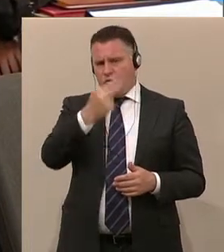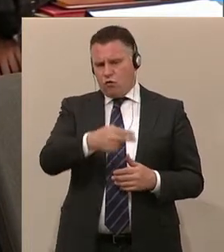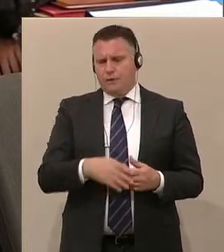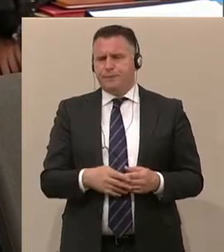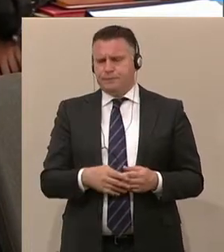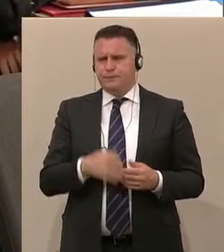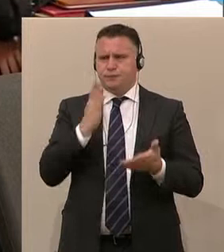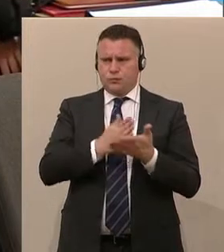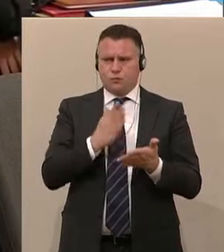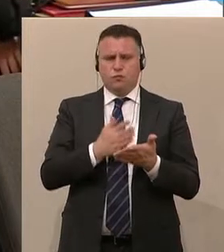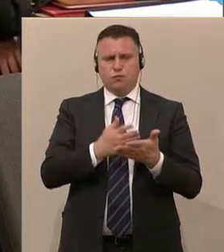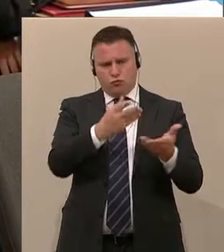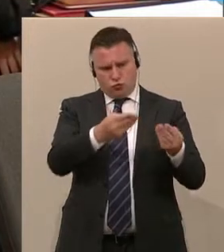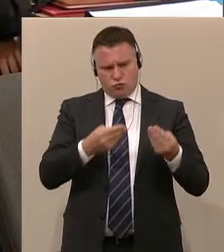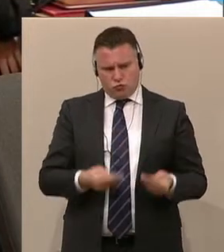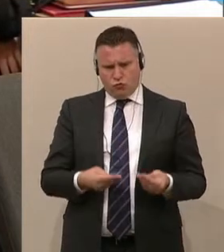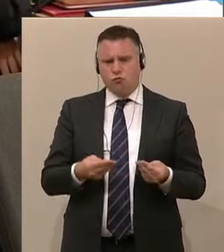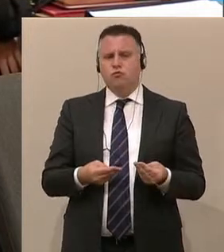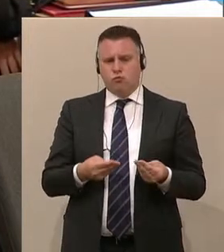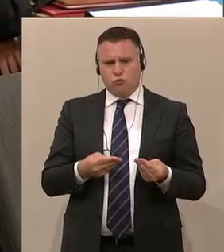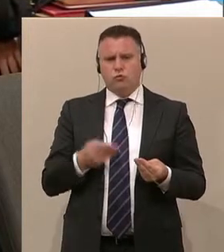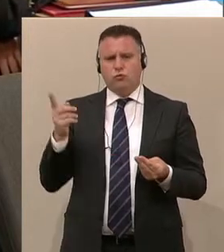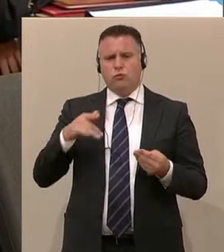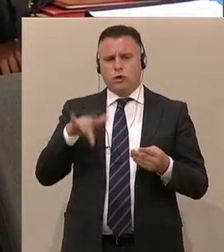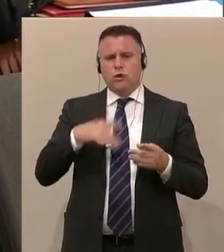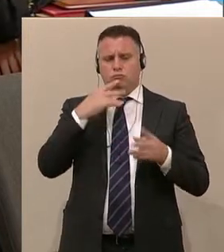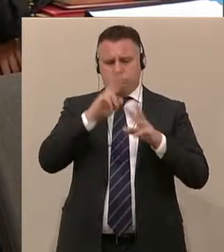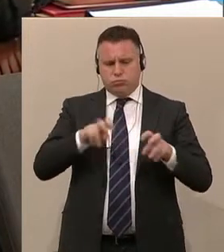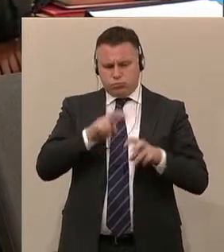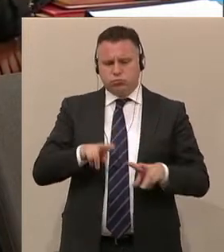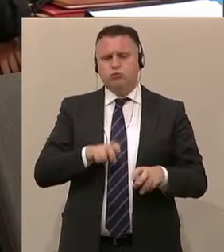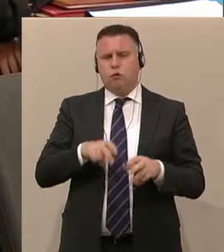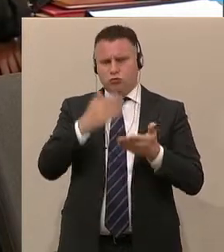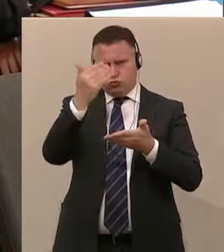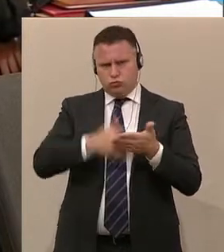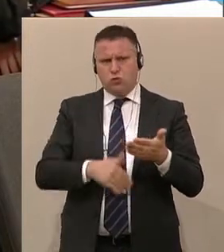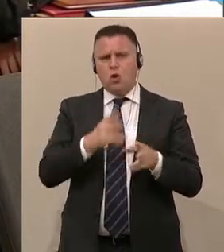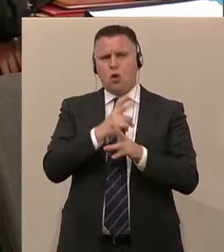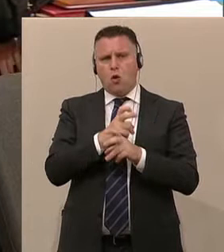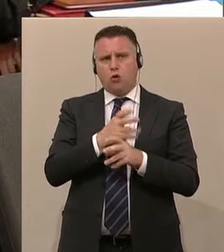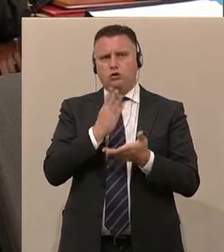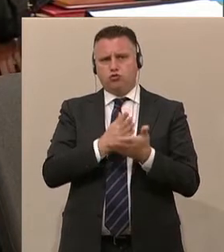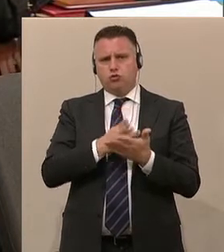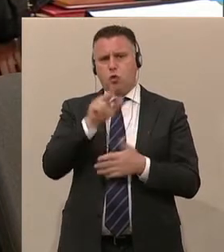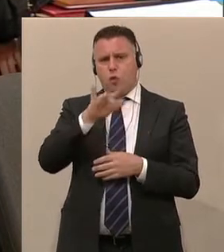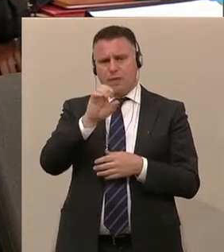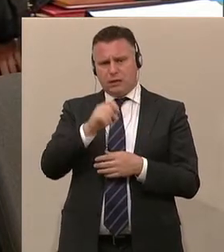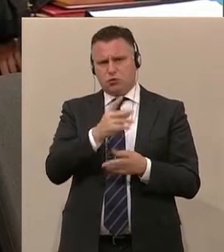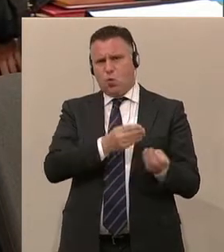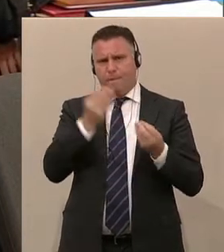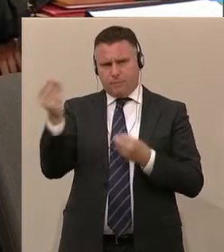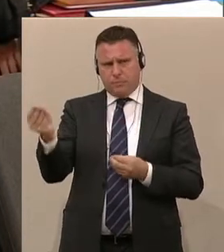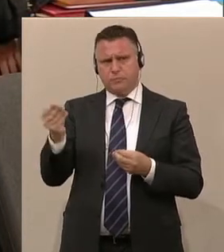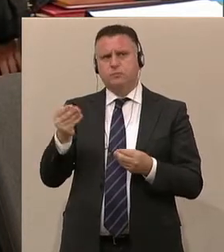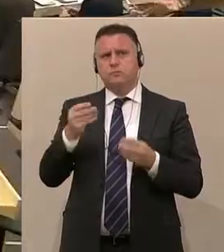Frage wurde im Vorfeld der Übermittlung des State of Conservation Reports 2018 von der Ständigen Vertretung Österreichs bei der UNESCO direkt mit